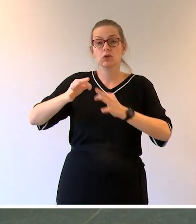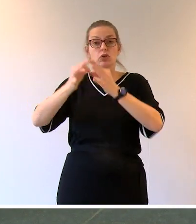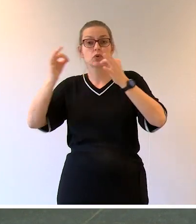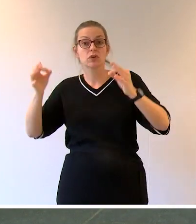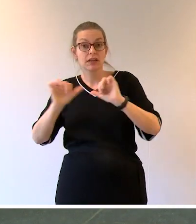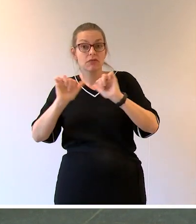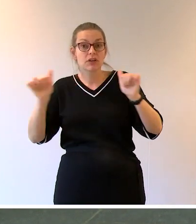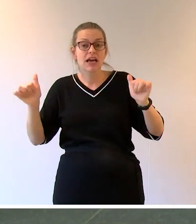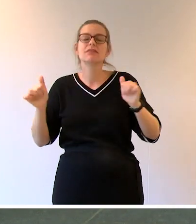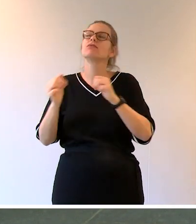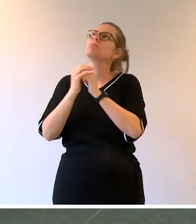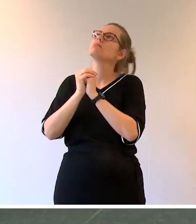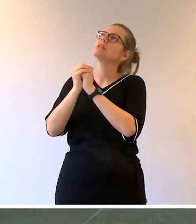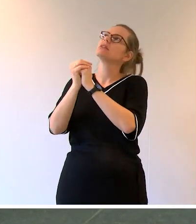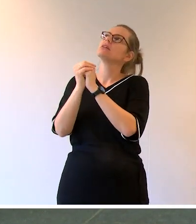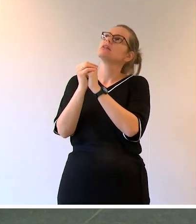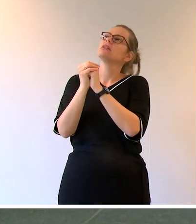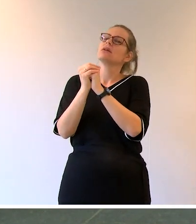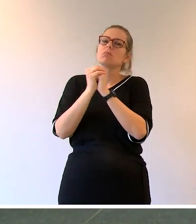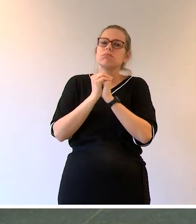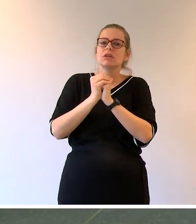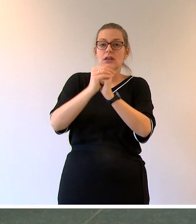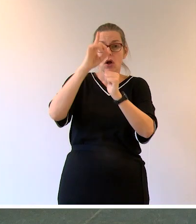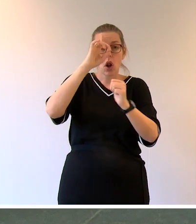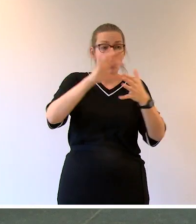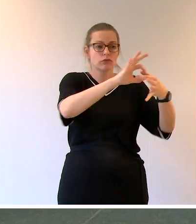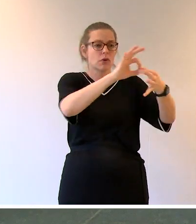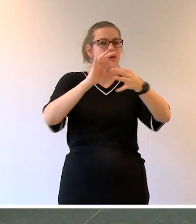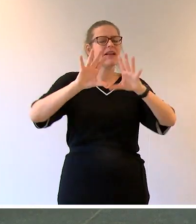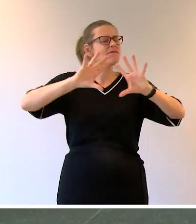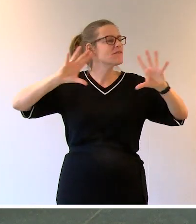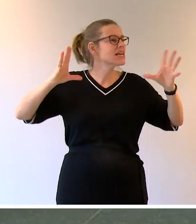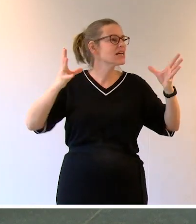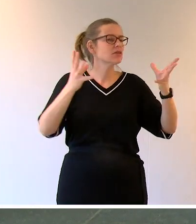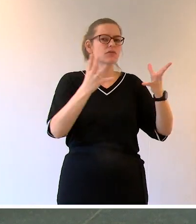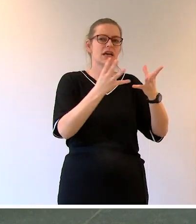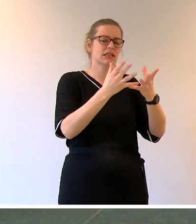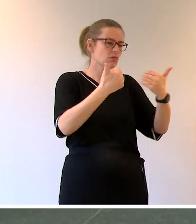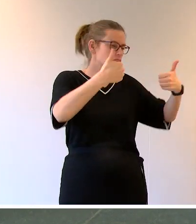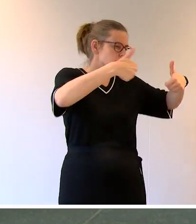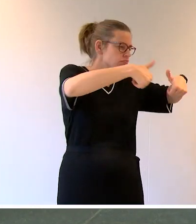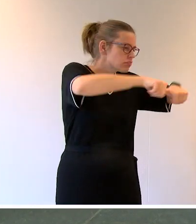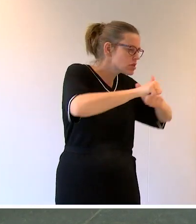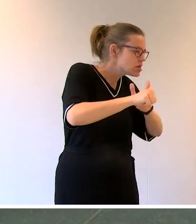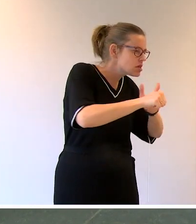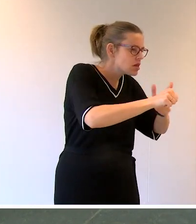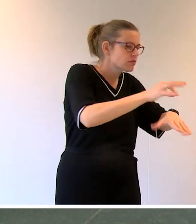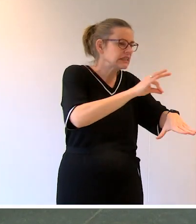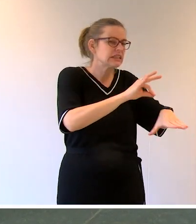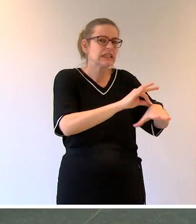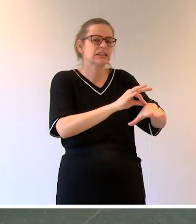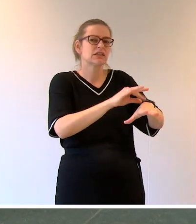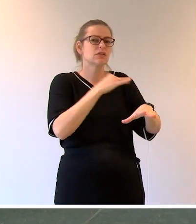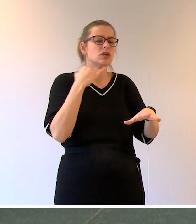vrijheid. We bidden voor onze geloofsfamilie wereldwijd, die zuchten onder tekort en ziekte